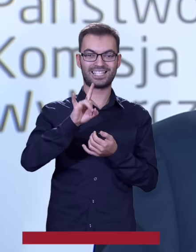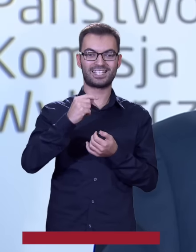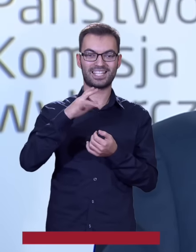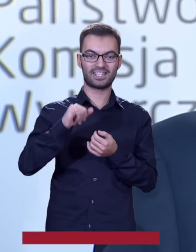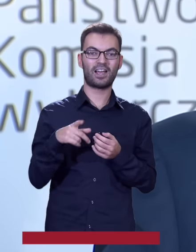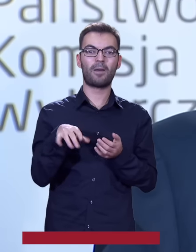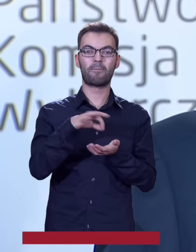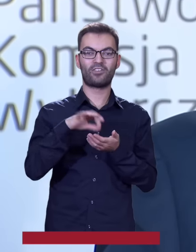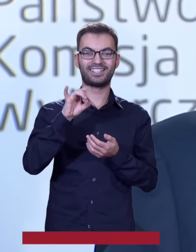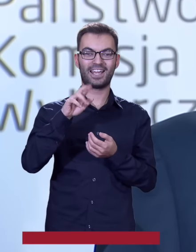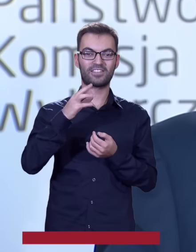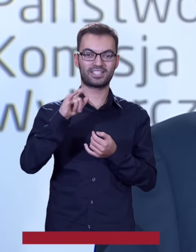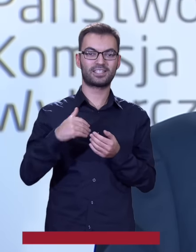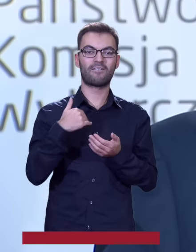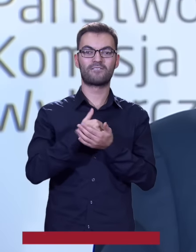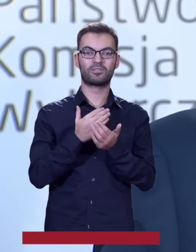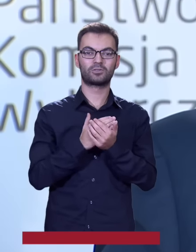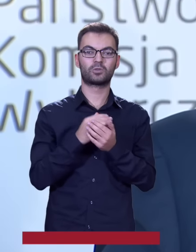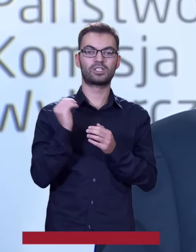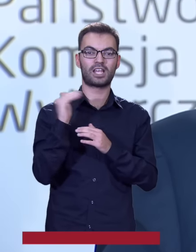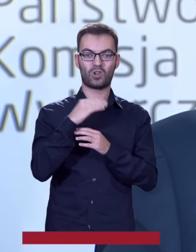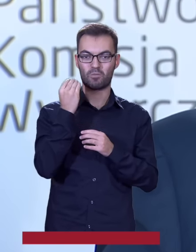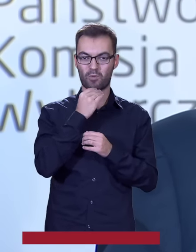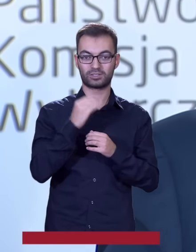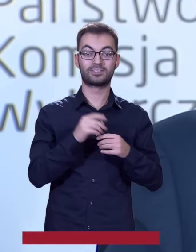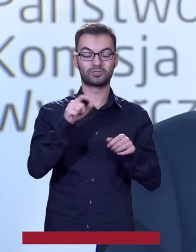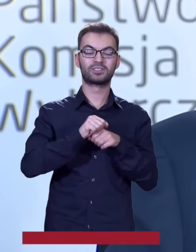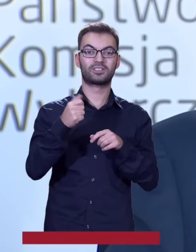gryfiński, województwo zachodniopomorskie, to jest